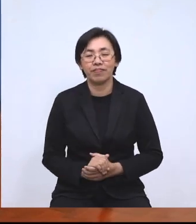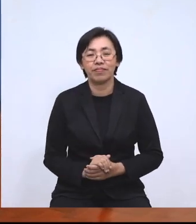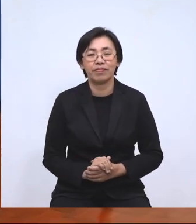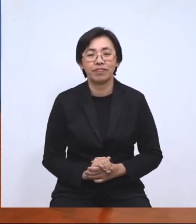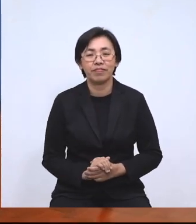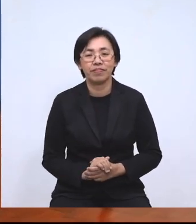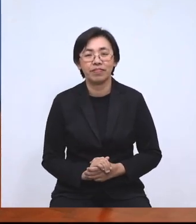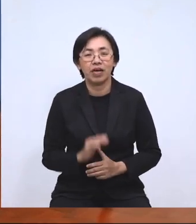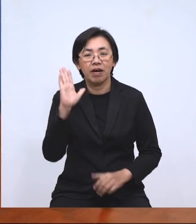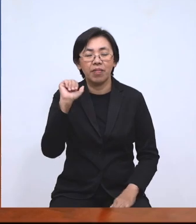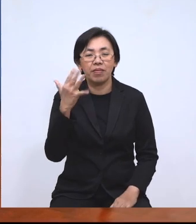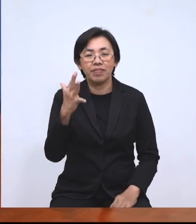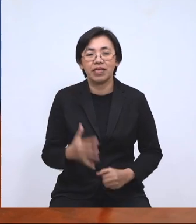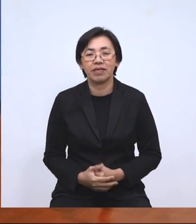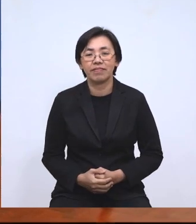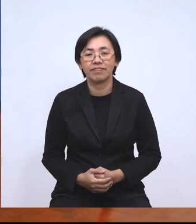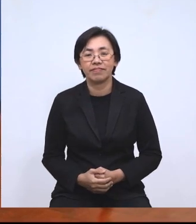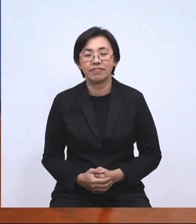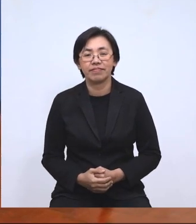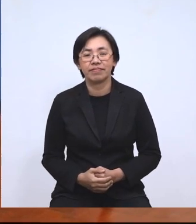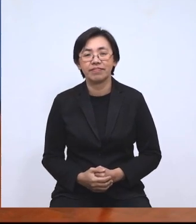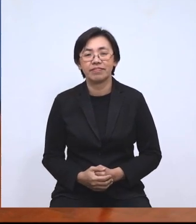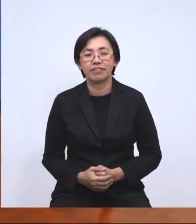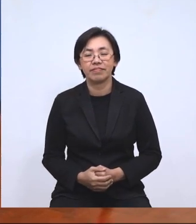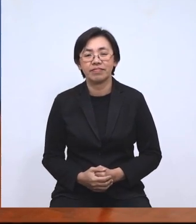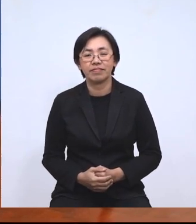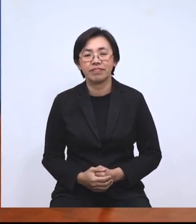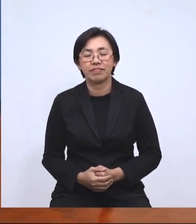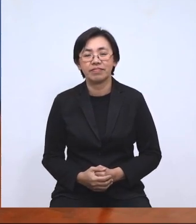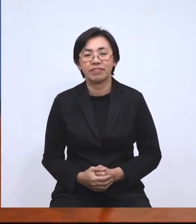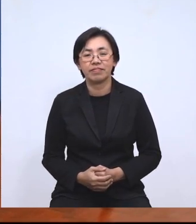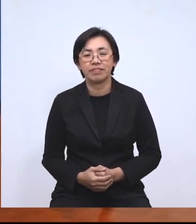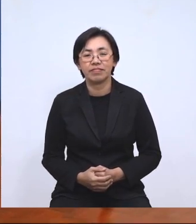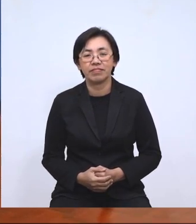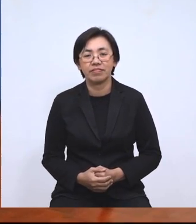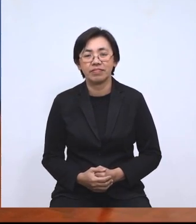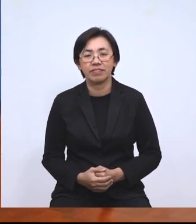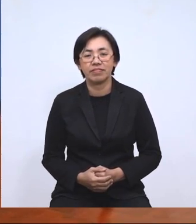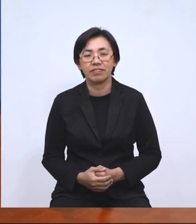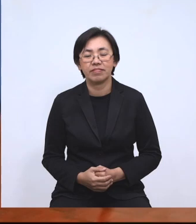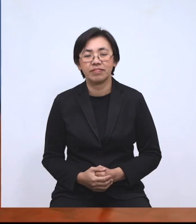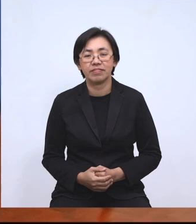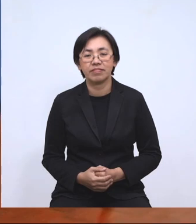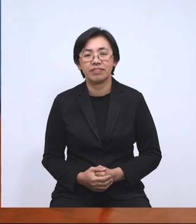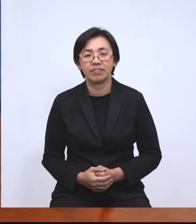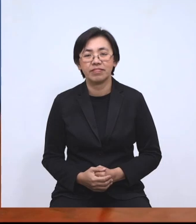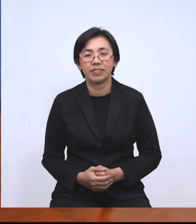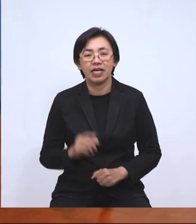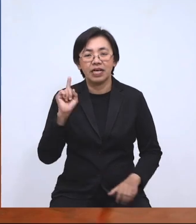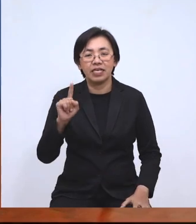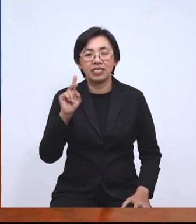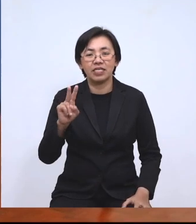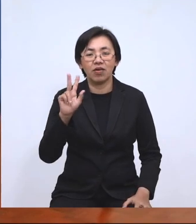ไม่มีพ่อ ครับไม่มีพ่อวันนี้ไม่มีพ่อ ยกเลยยกเลยนั่งหลังตรงนะยกเลย